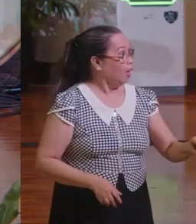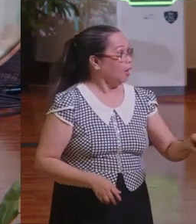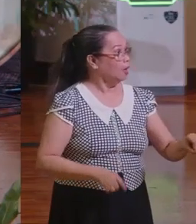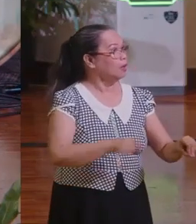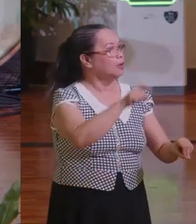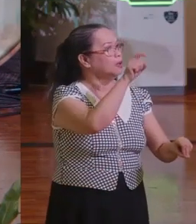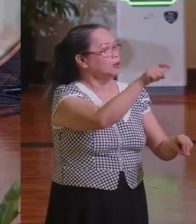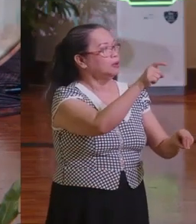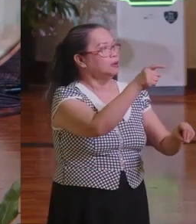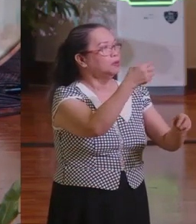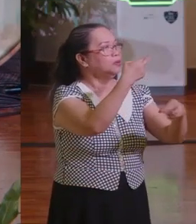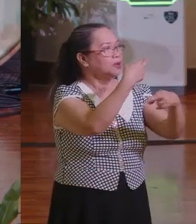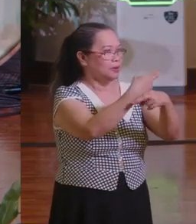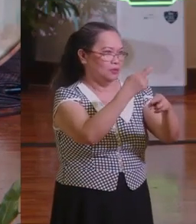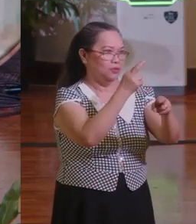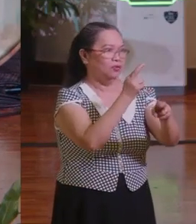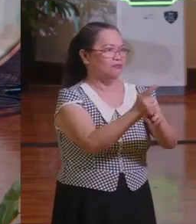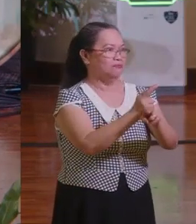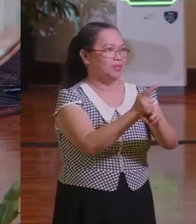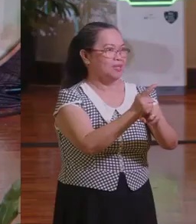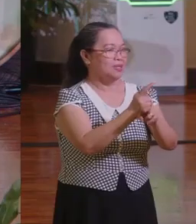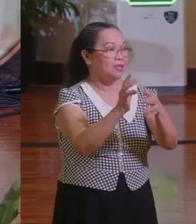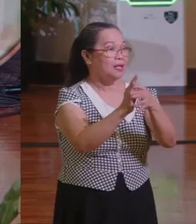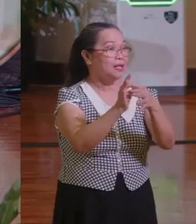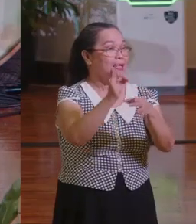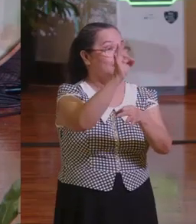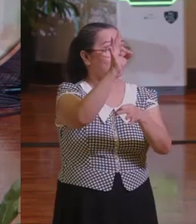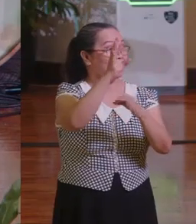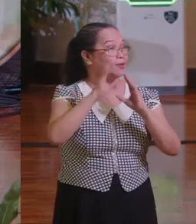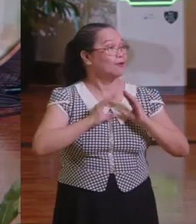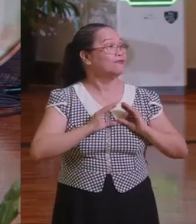restore him in a spirit of